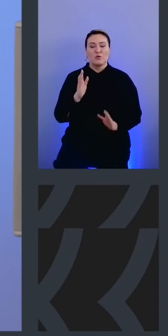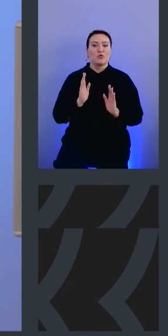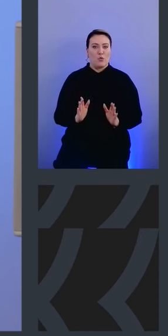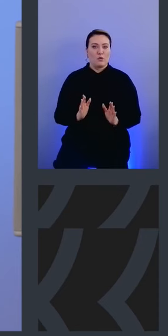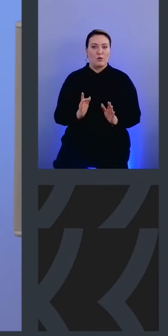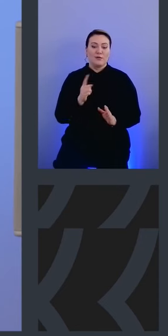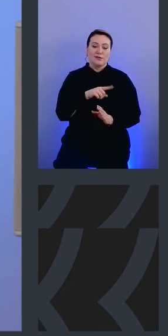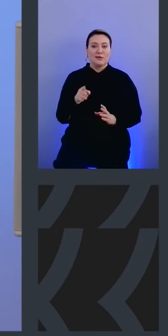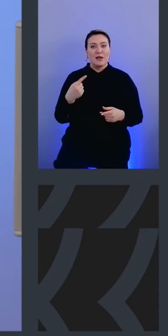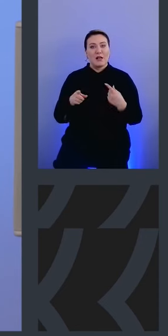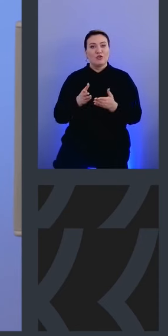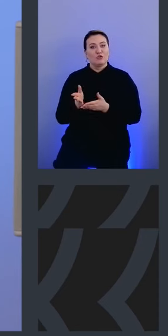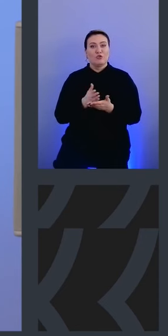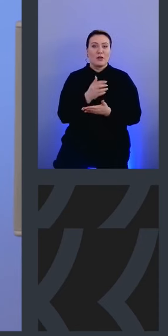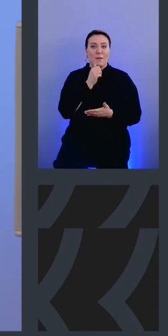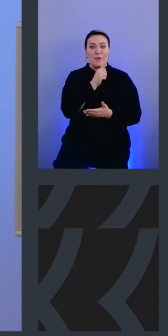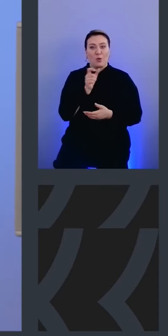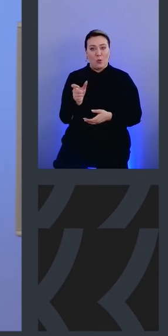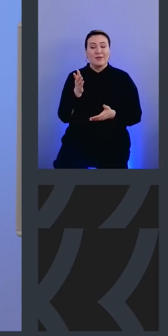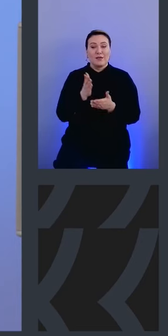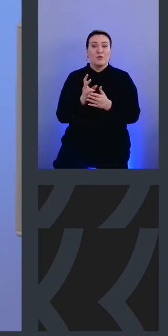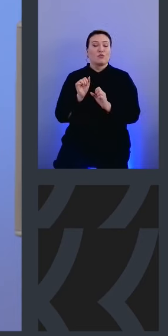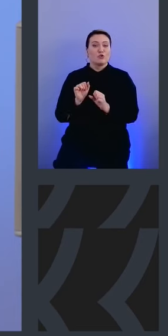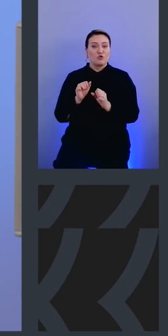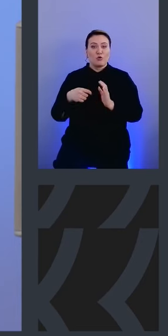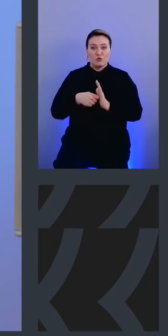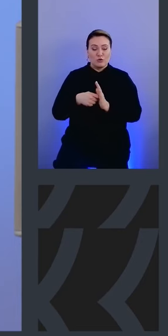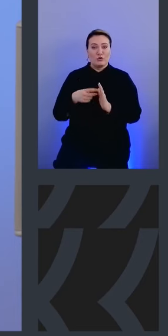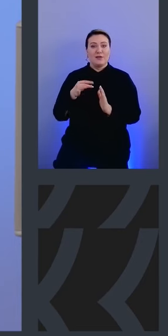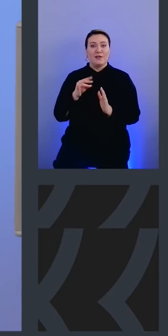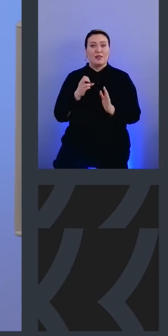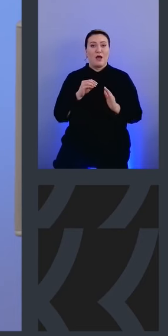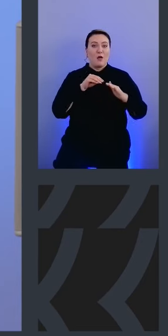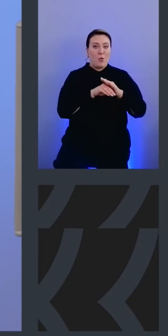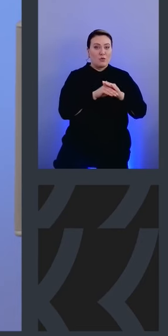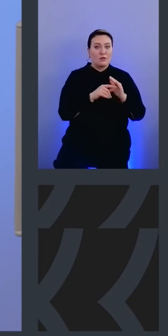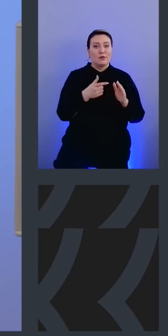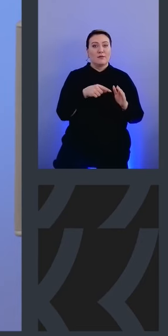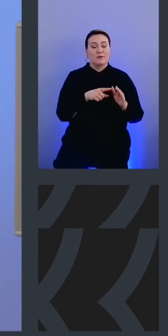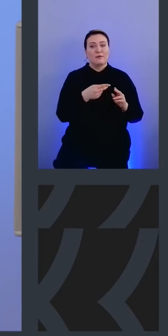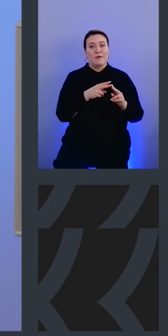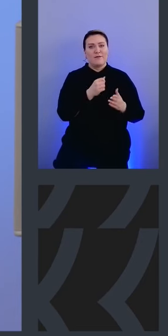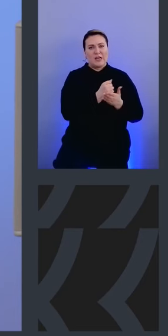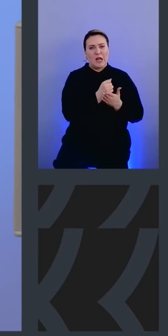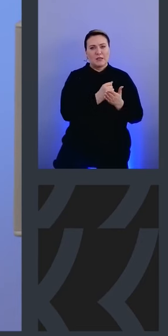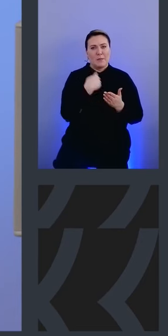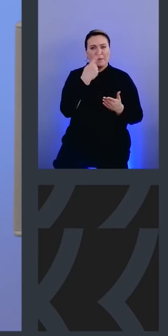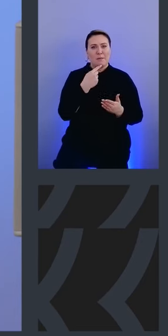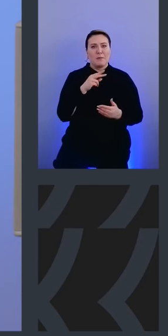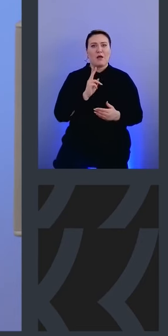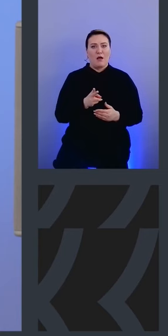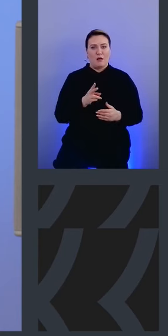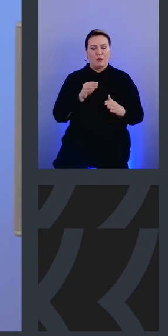есть здесь различные сценарии, пин-код он есть на защищенный носитель и на контейнер, который в реестре персонального